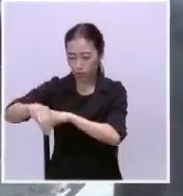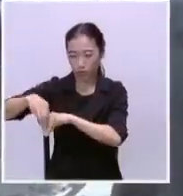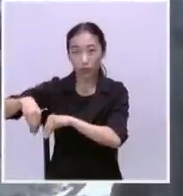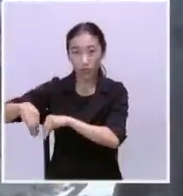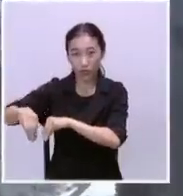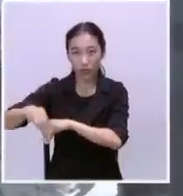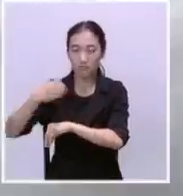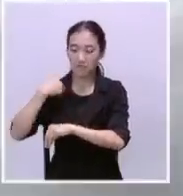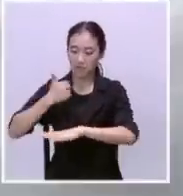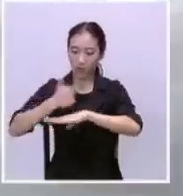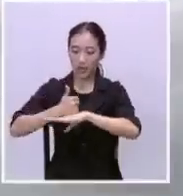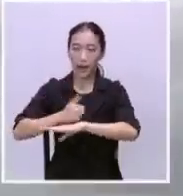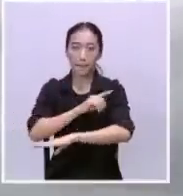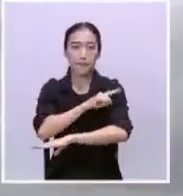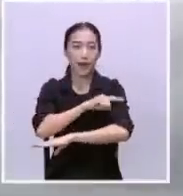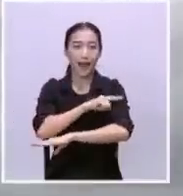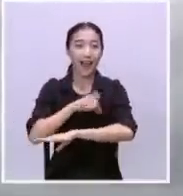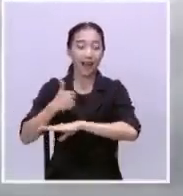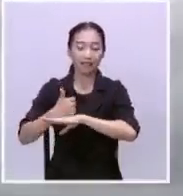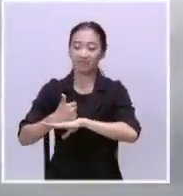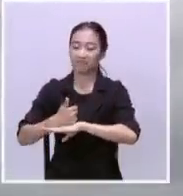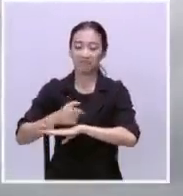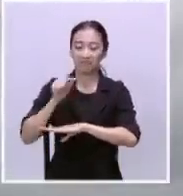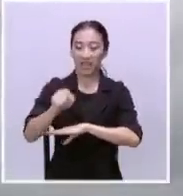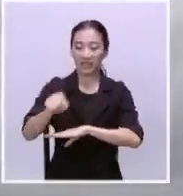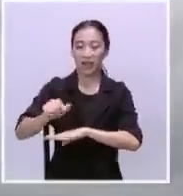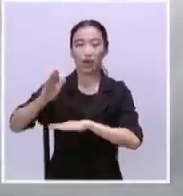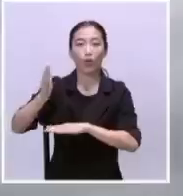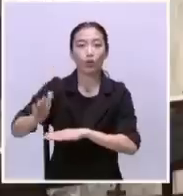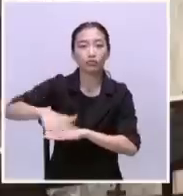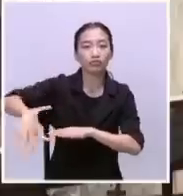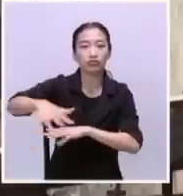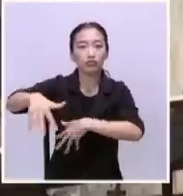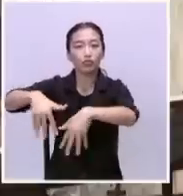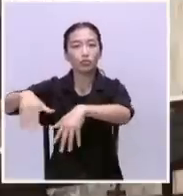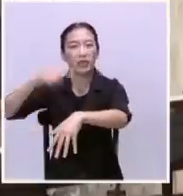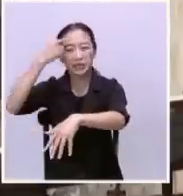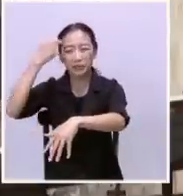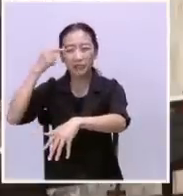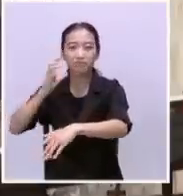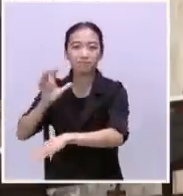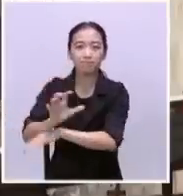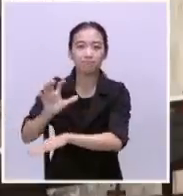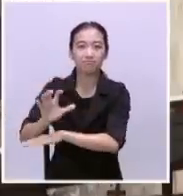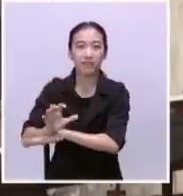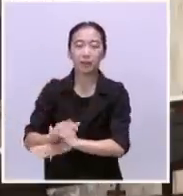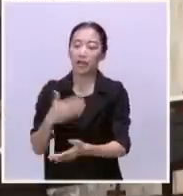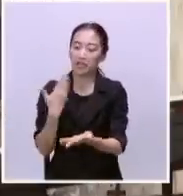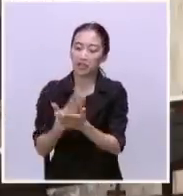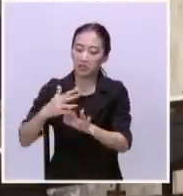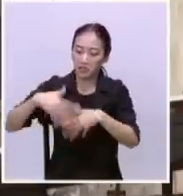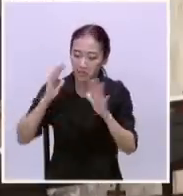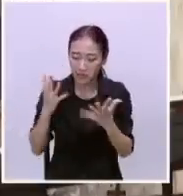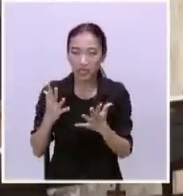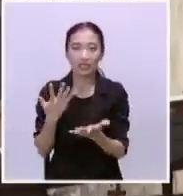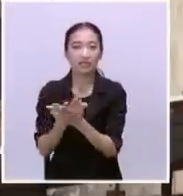เนี่ยบังคับใช้แรงงานอย่างทาสเลยแล้วก็ไม่ได้เงินไม่ได้รายได้มีชีวิตที่แย่ยิ่งกว่าความตายซะอีกนะคะประวัติศ